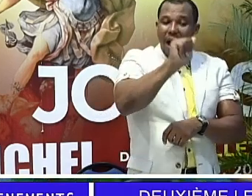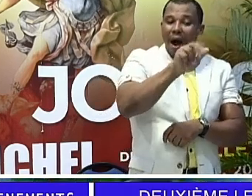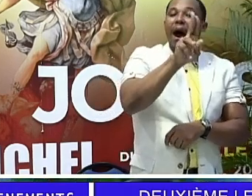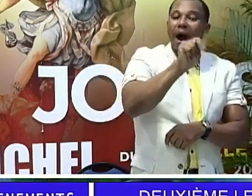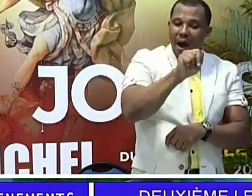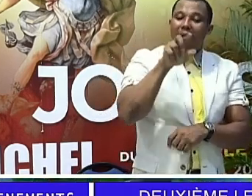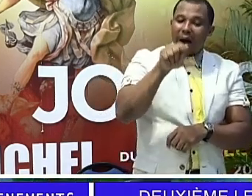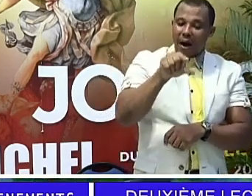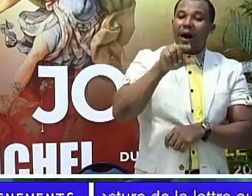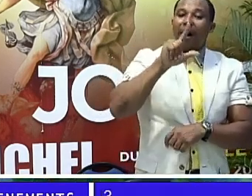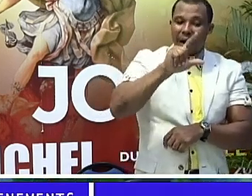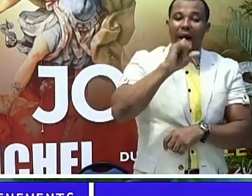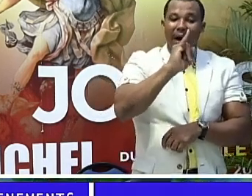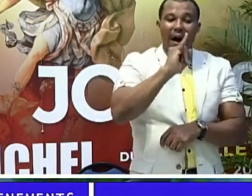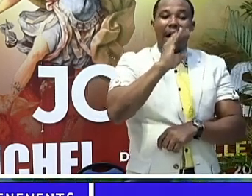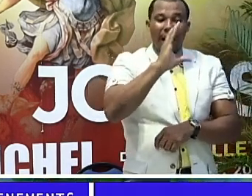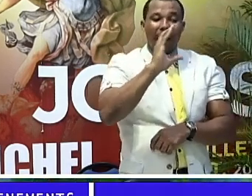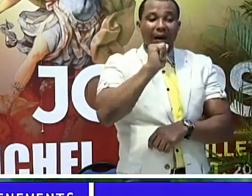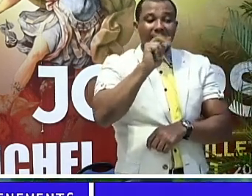tout. Depuis l'année